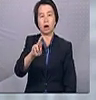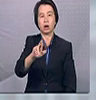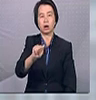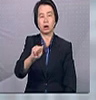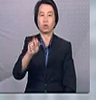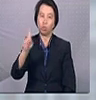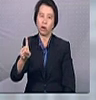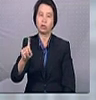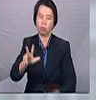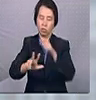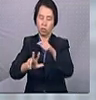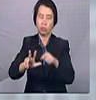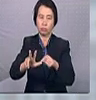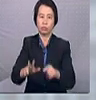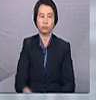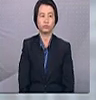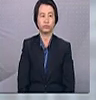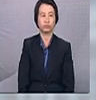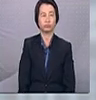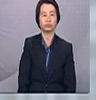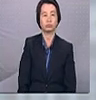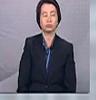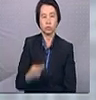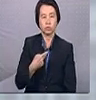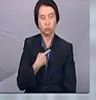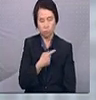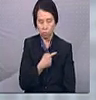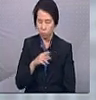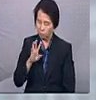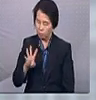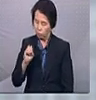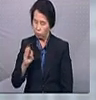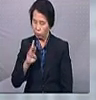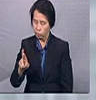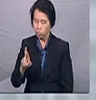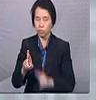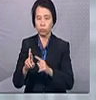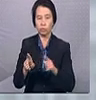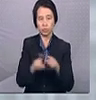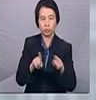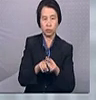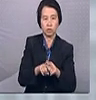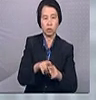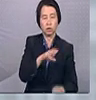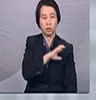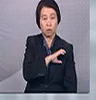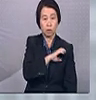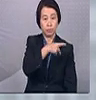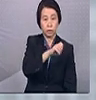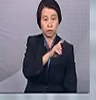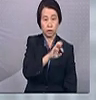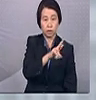saring dengan itu ke? Kita telah kenal pasti 40,000 bersama dengan PDRM. Yang kita lihat, kalau